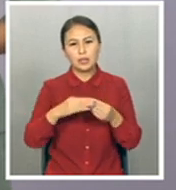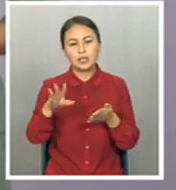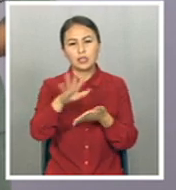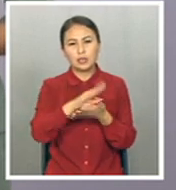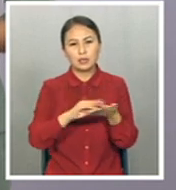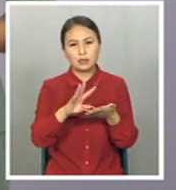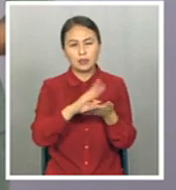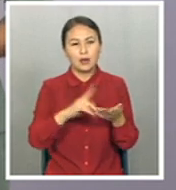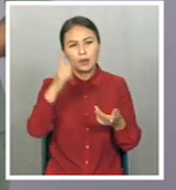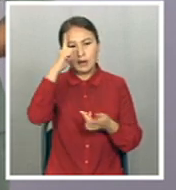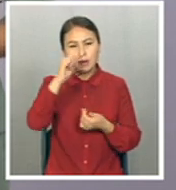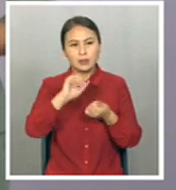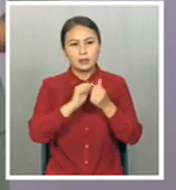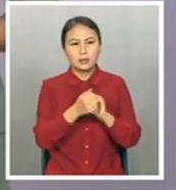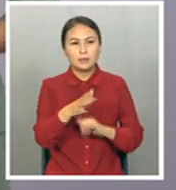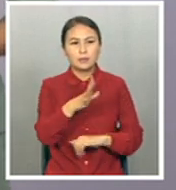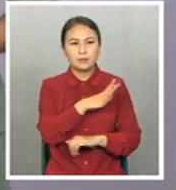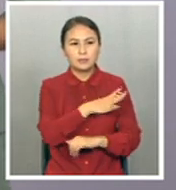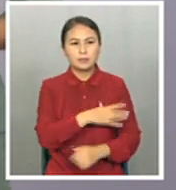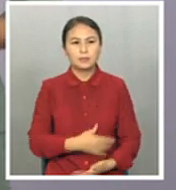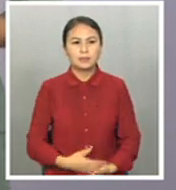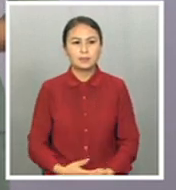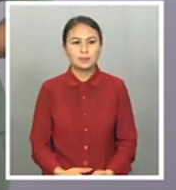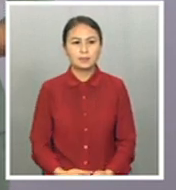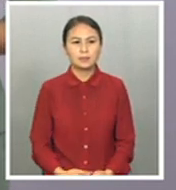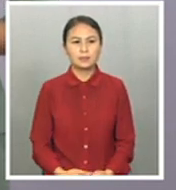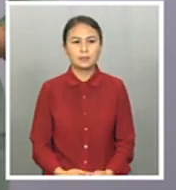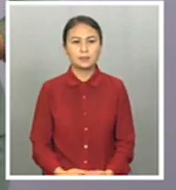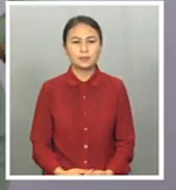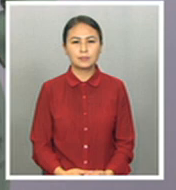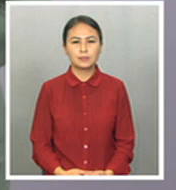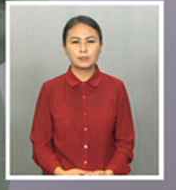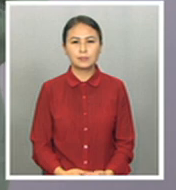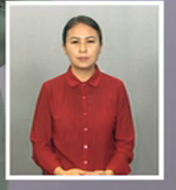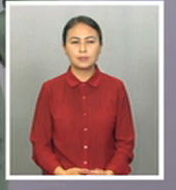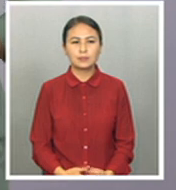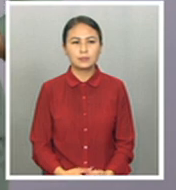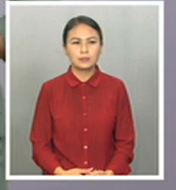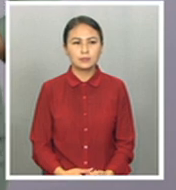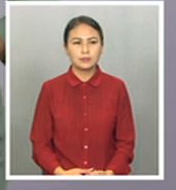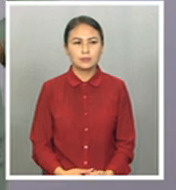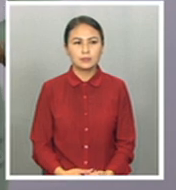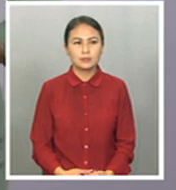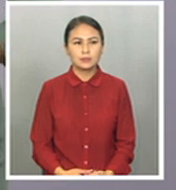айттық. Ендеше сабағымызды ары қарай